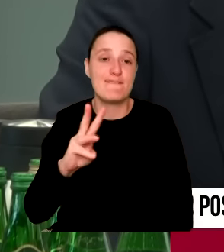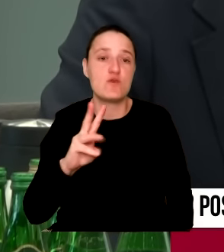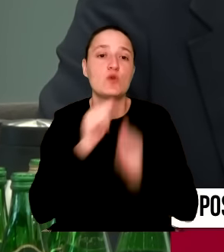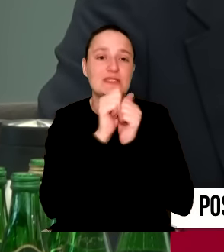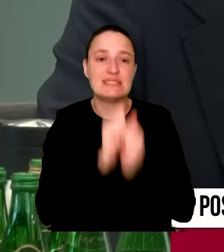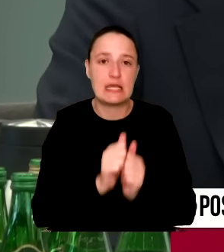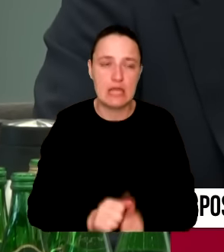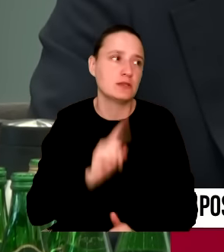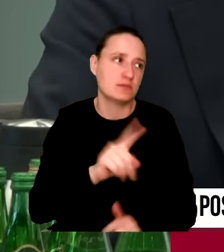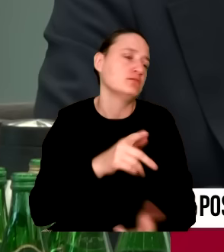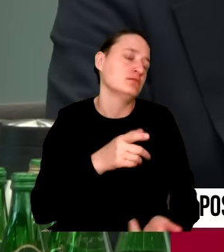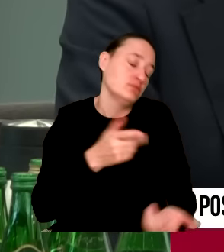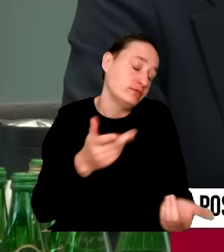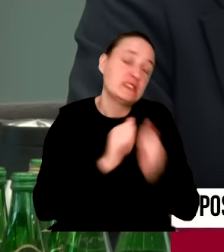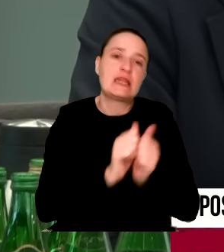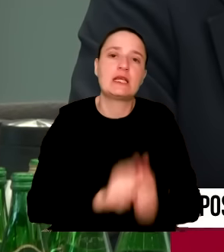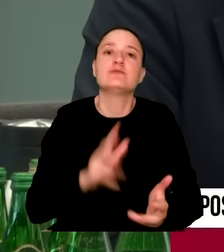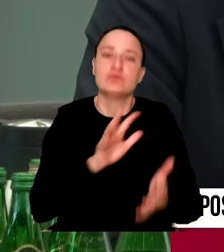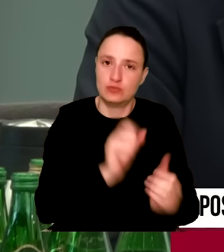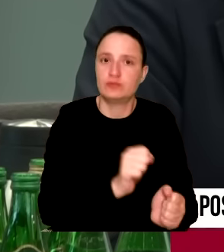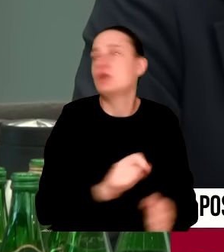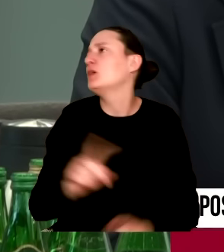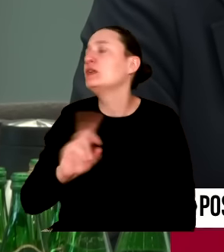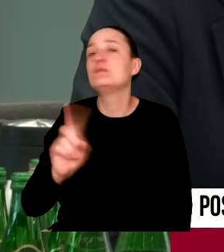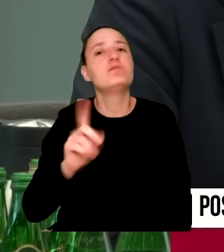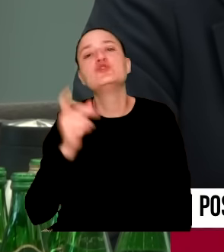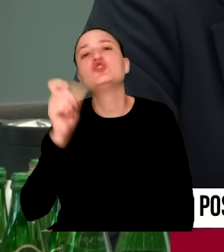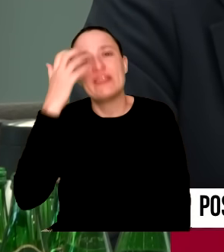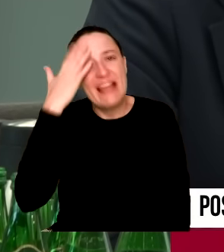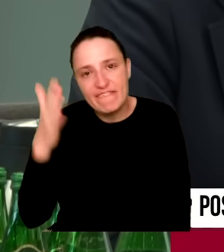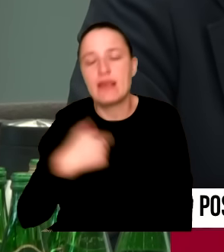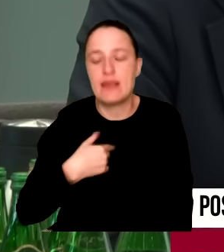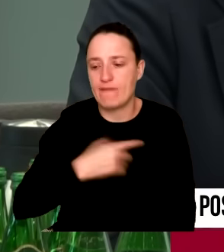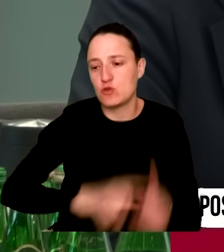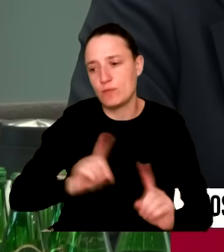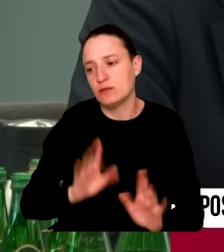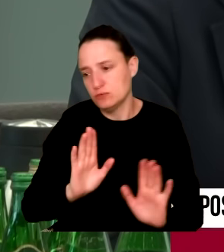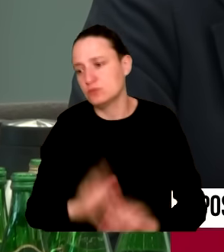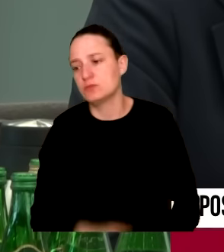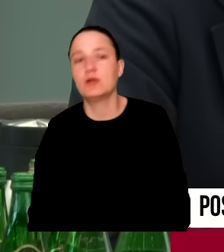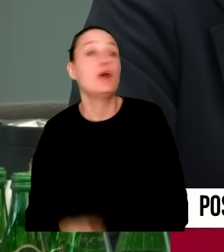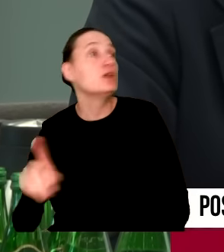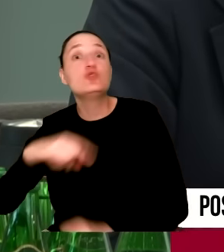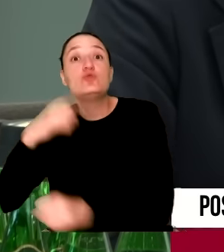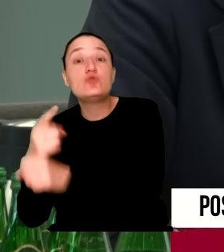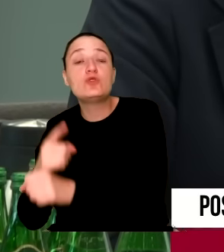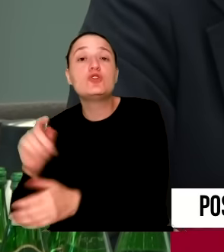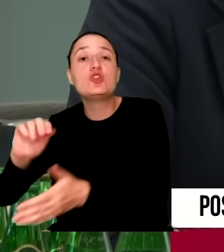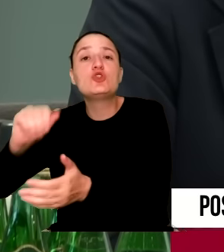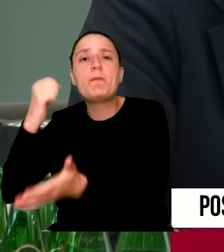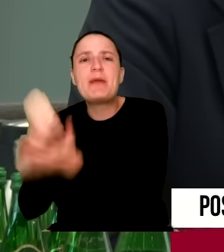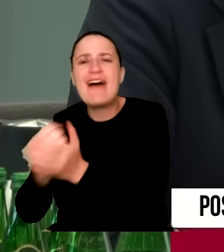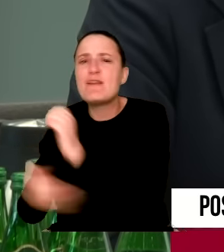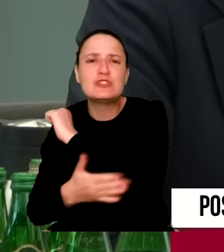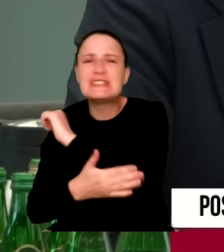tylko pana niewiedzę Przygotowanie i przeprowadzenie wyborów było zlecone w dokumencie które pan podpisał bez podstawy prawnej pan doskonale o tym